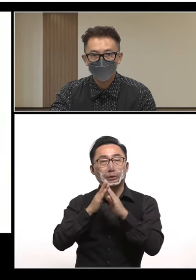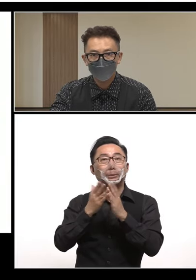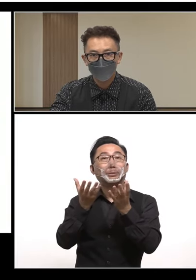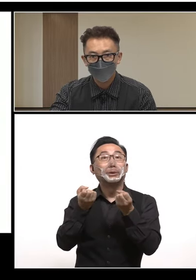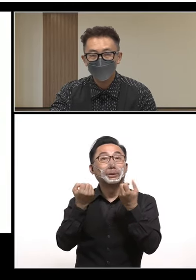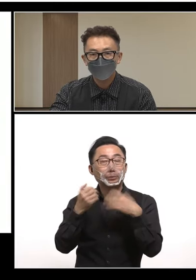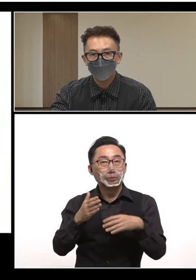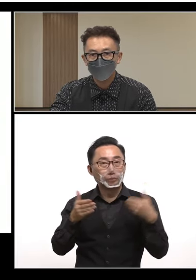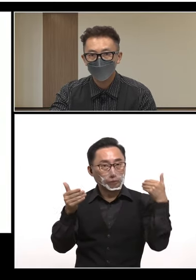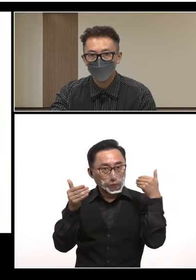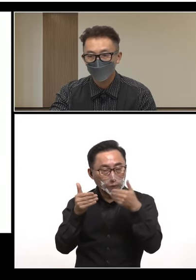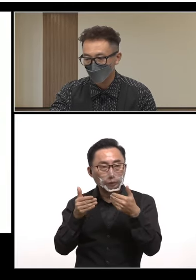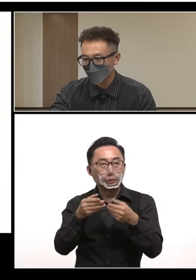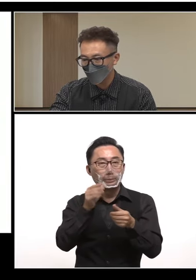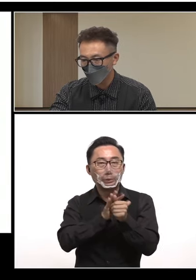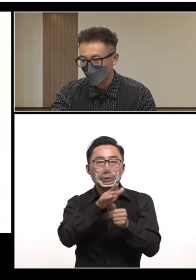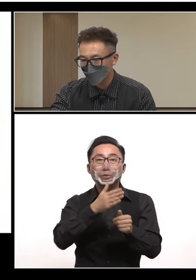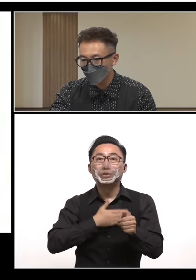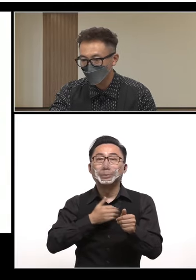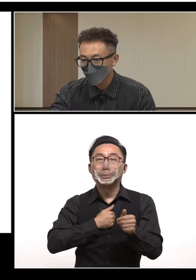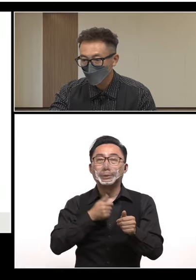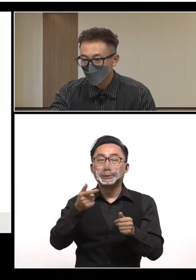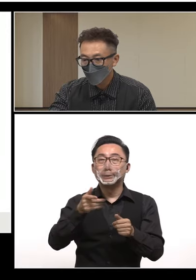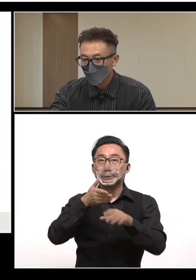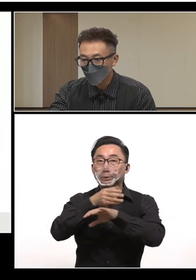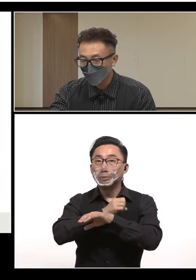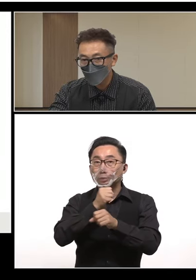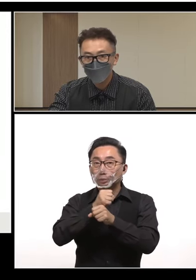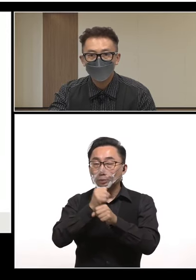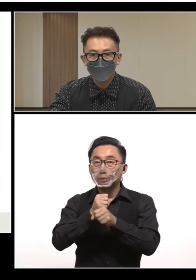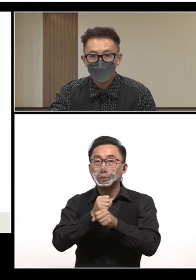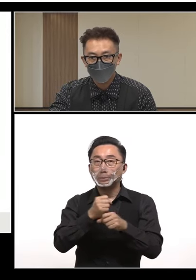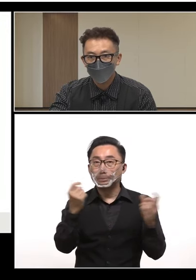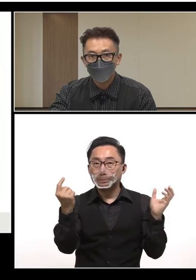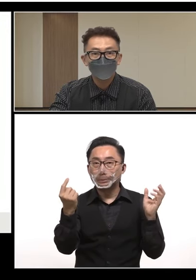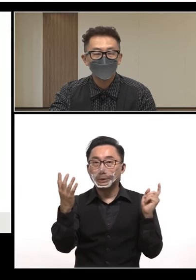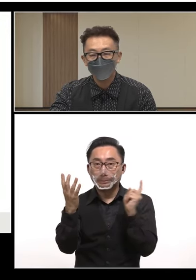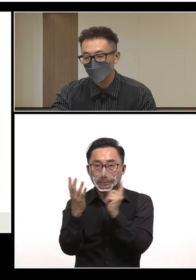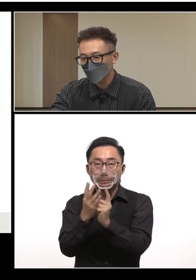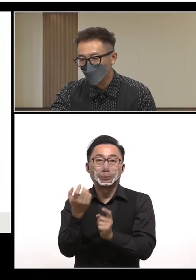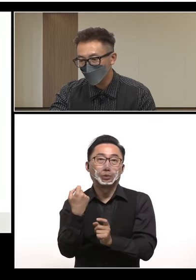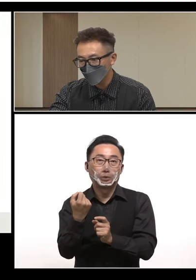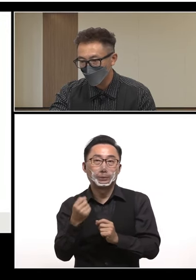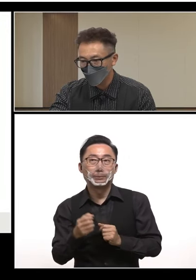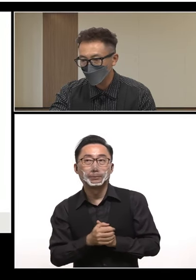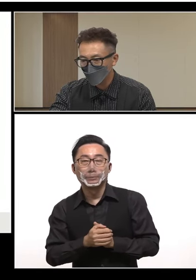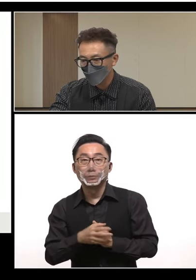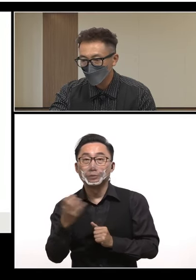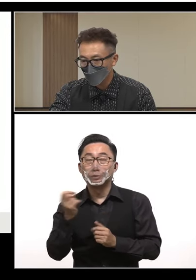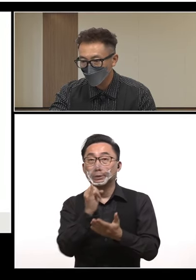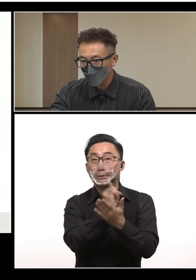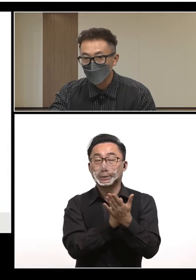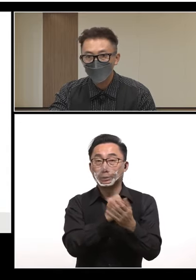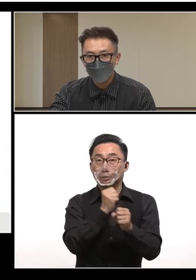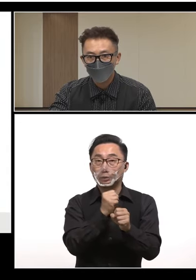加容易咁樣啦，可以去到融入翻個社會嘅。好，咁咧主要睇下我喺藝術方面嘅工作啦。咁其實有一隊